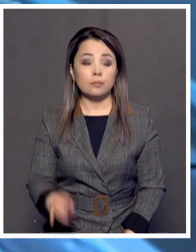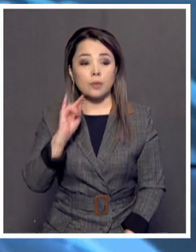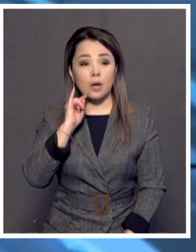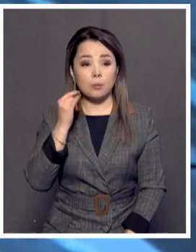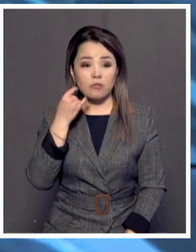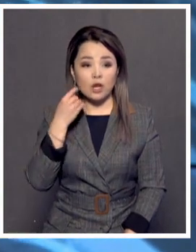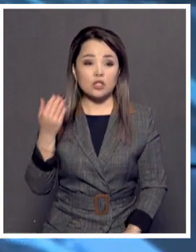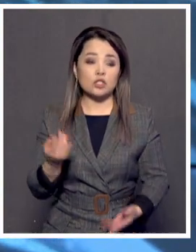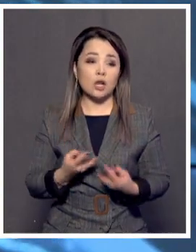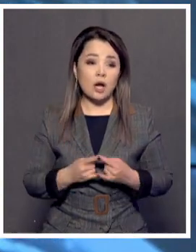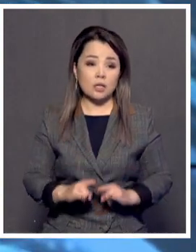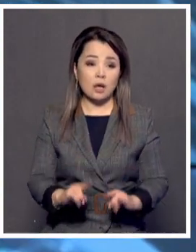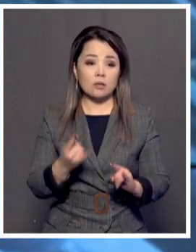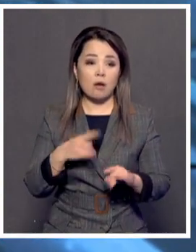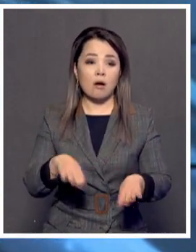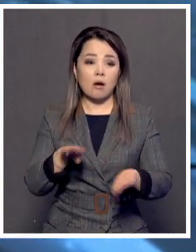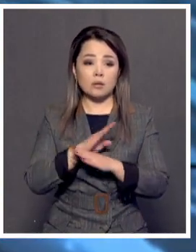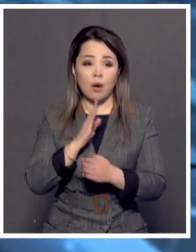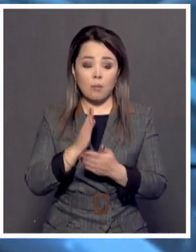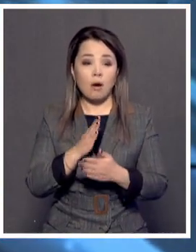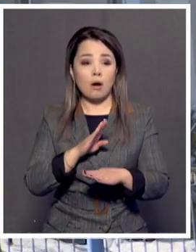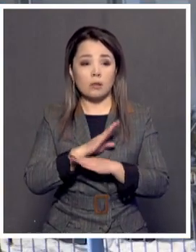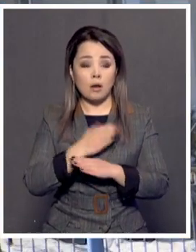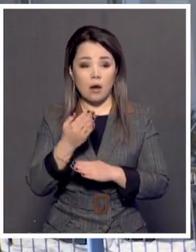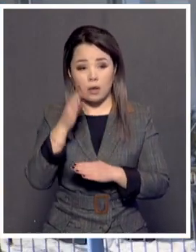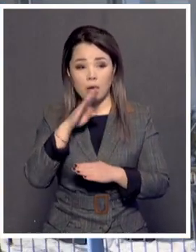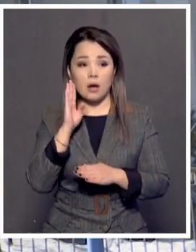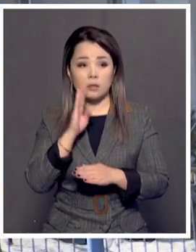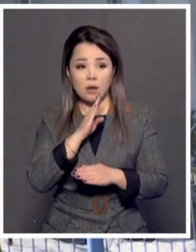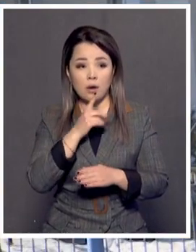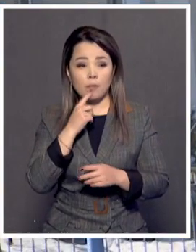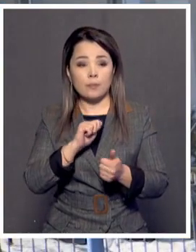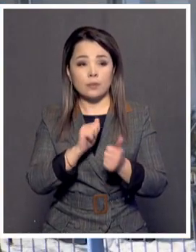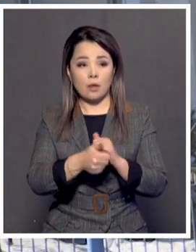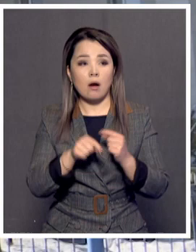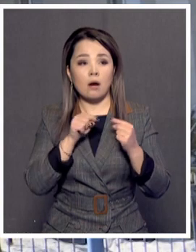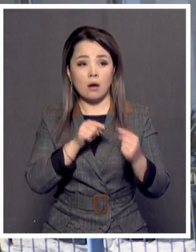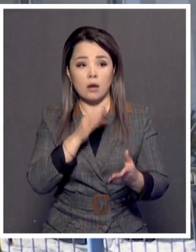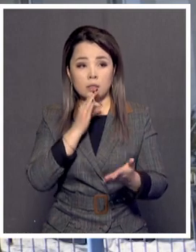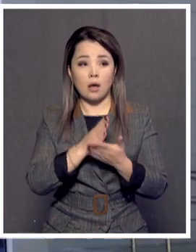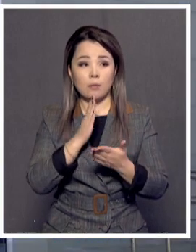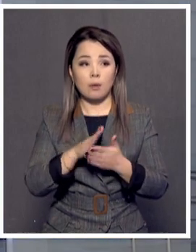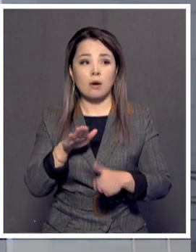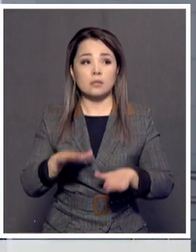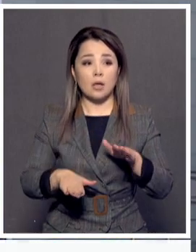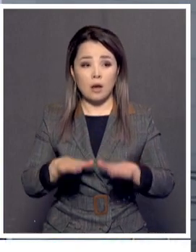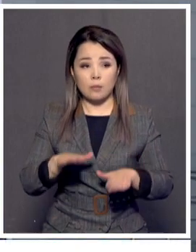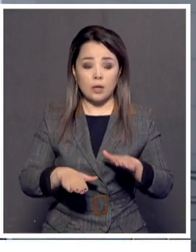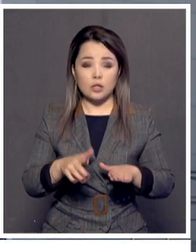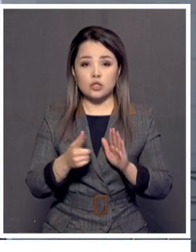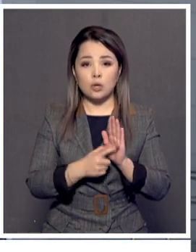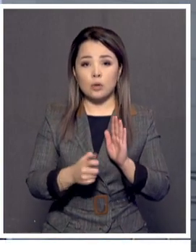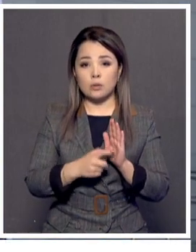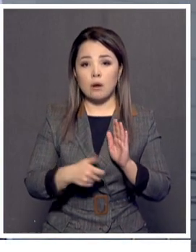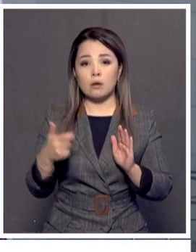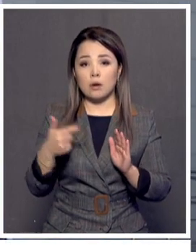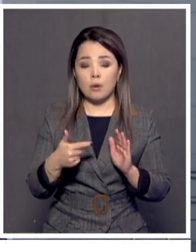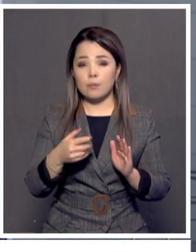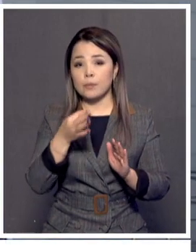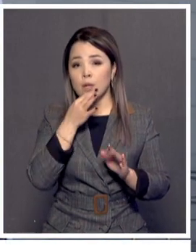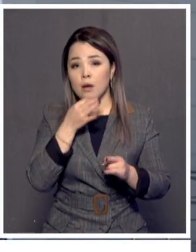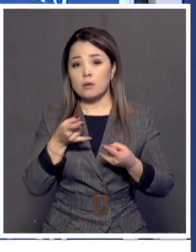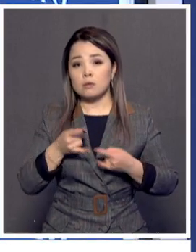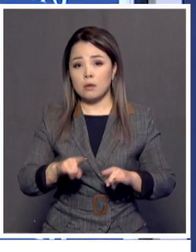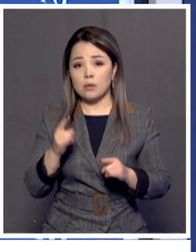Павлодарда жаңа туған сәби шетінеп кетті. Баланың ата-анасы қан алмастыруға қарсы болған. Салмағы 700 грамм шақалақ мерзімнен бұрын туған.